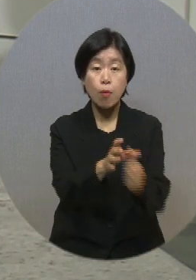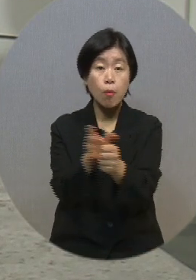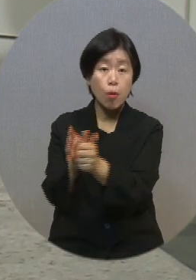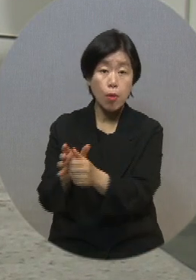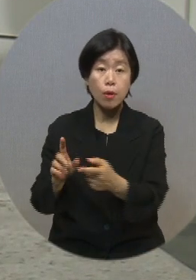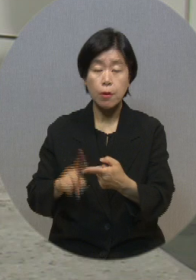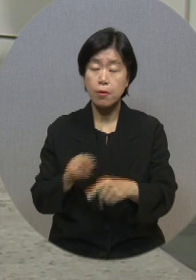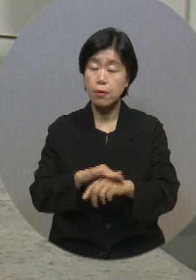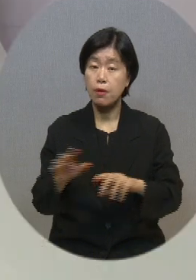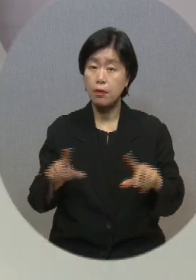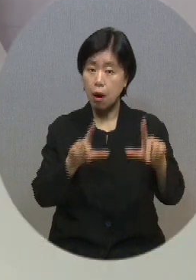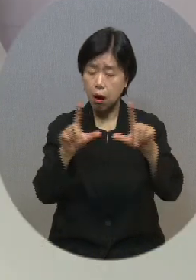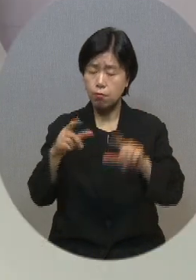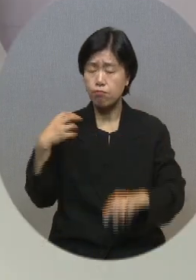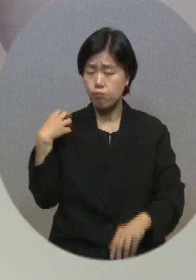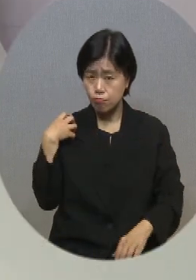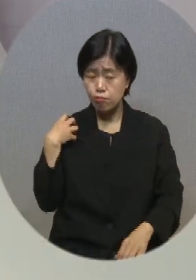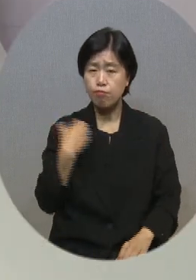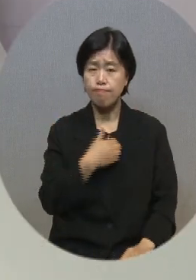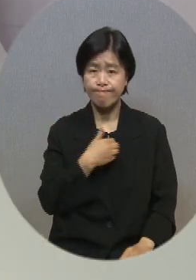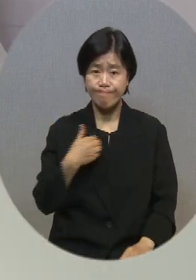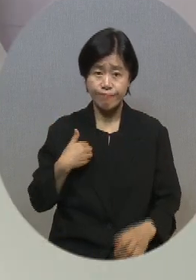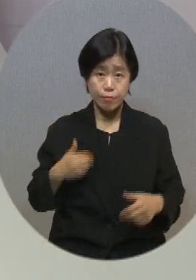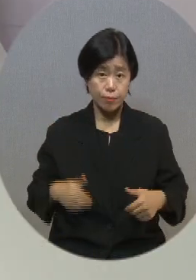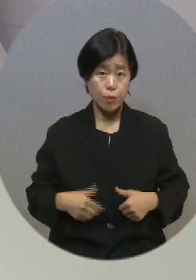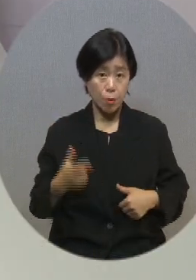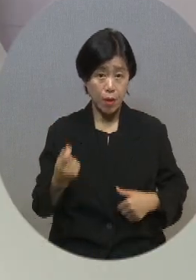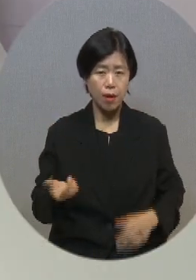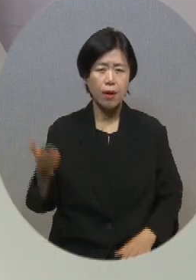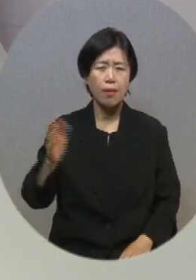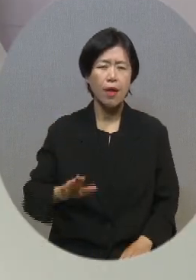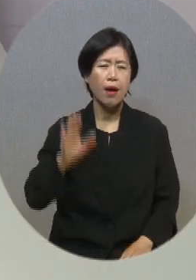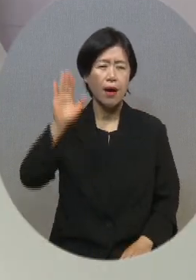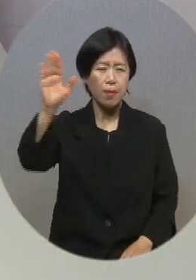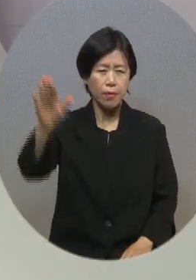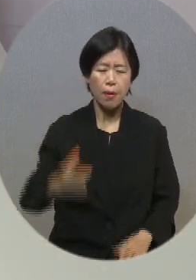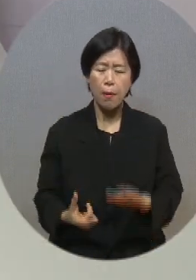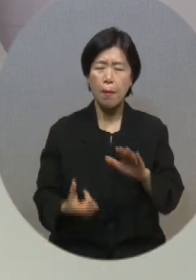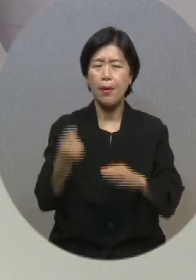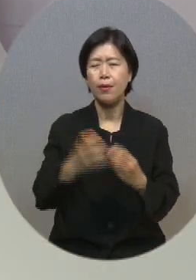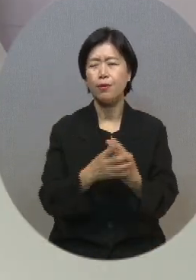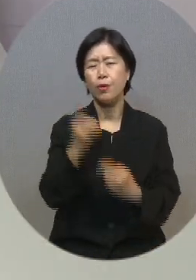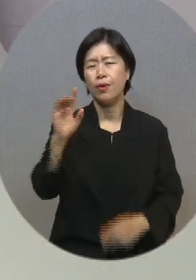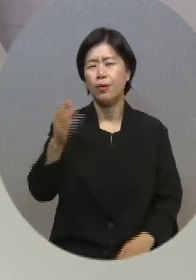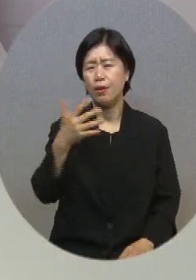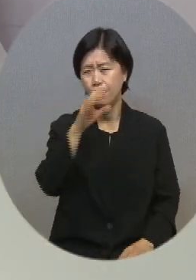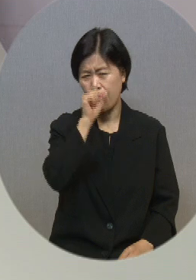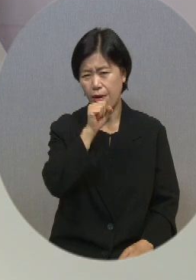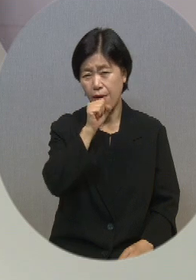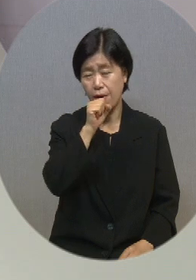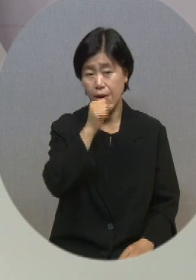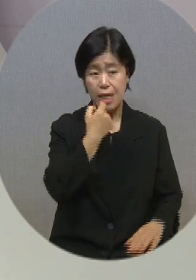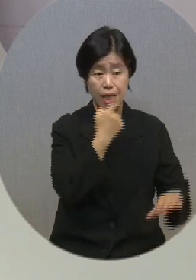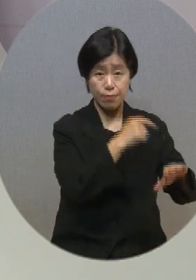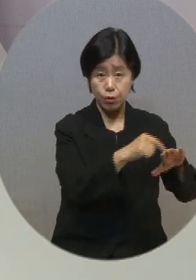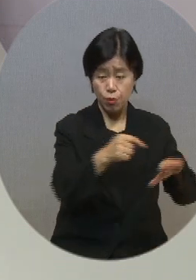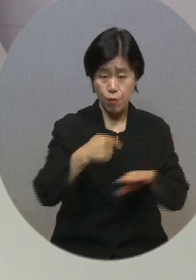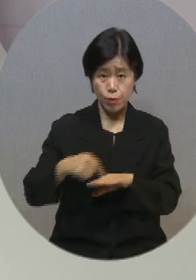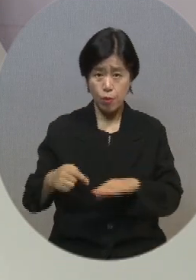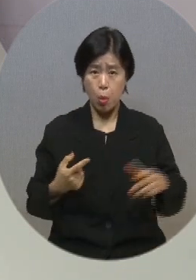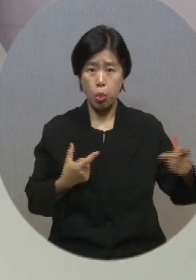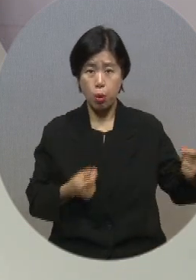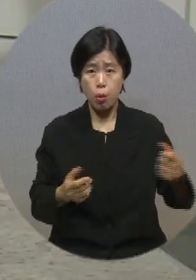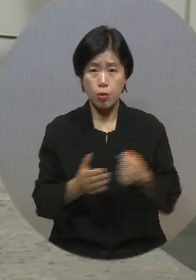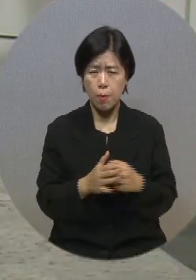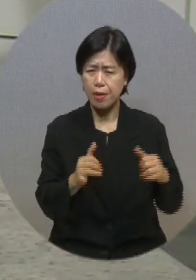맞지 않을까 싶습니다. 빨리 네. 통일이 돼야 되겠다. 네. 또 우리 민족끼리 이렇게 싸우는 일이 없어야 되겠다. 네. 그런 생각을 늘